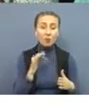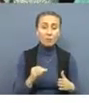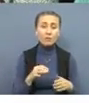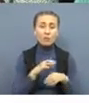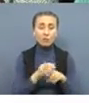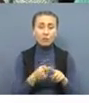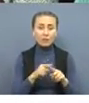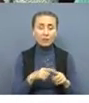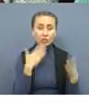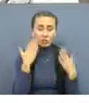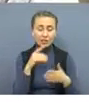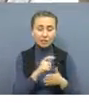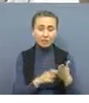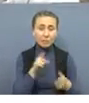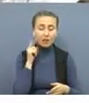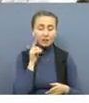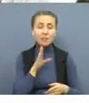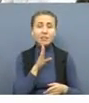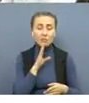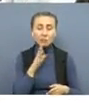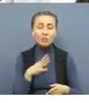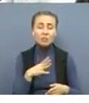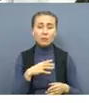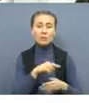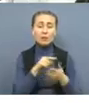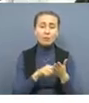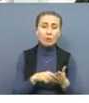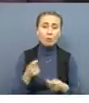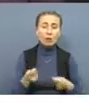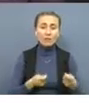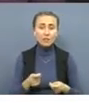читали стихотворения, молодые девушки задавали вопросы руководителям клубов,